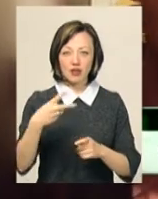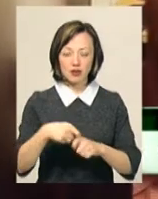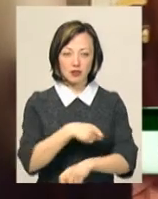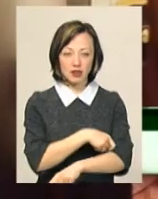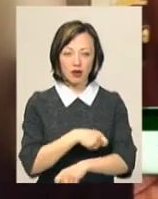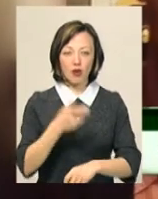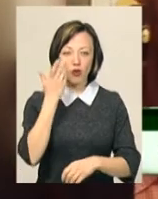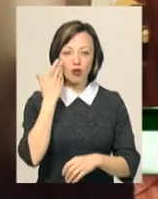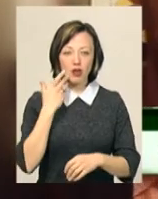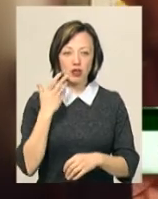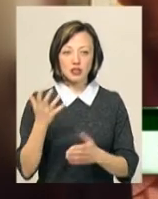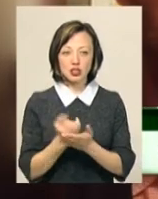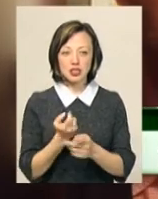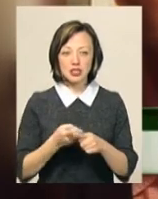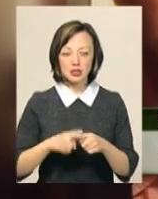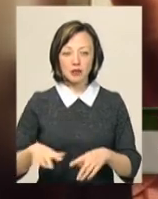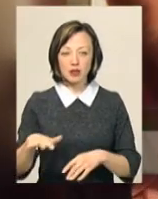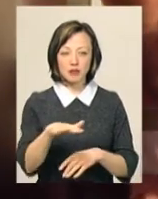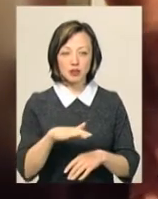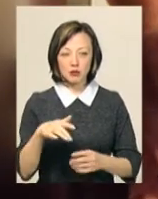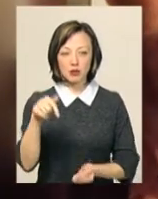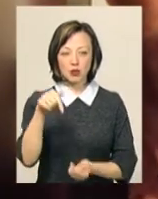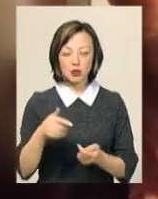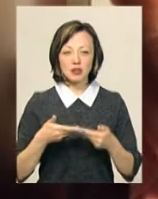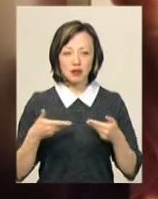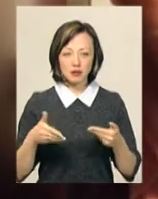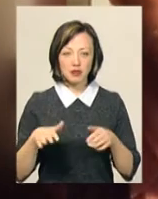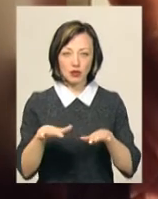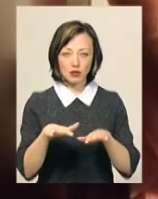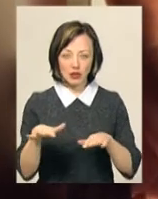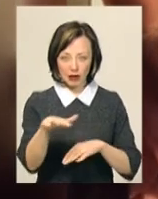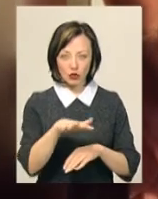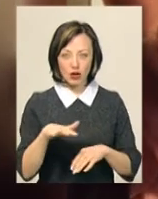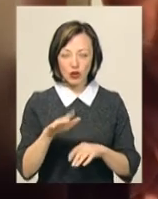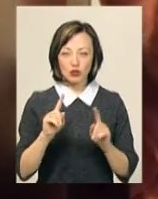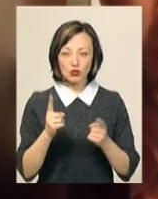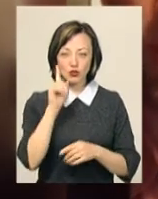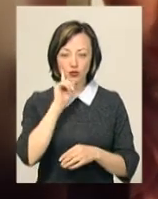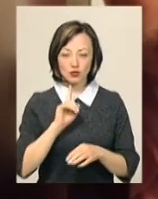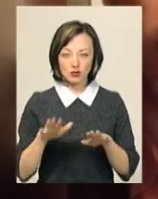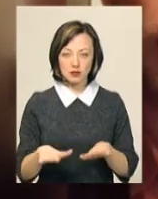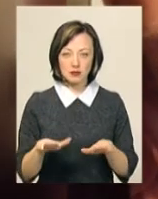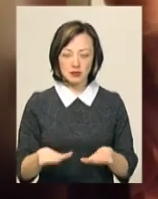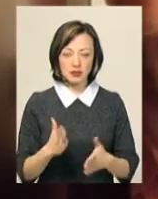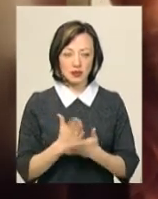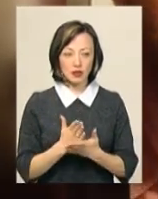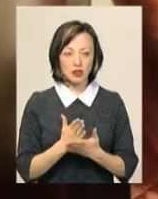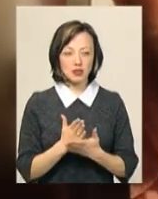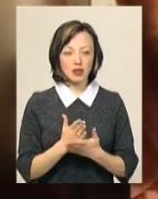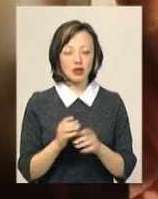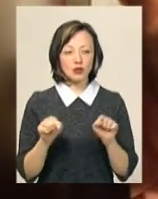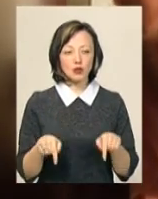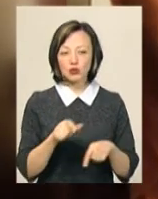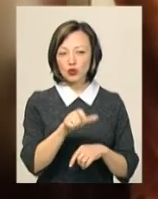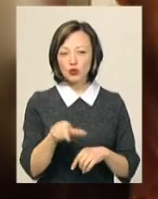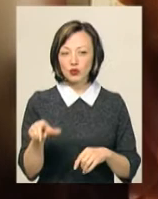ще. Коли знайшли це приміщення, воно підходило нам територіально, тому що в дуже хорошій локалізації знаходиться. Тут